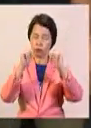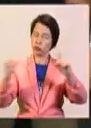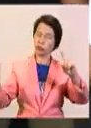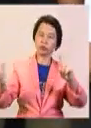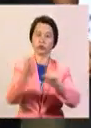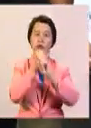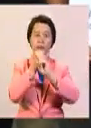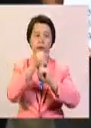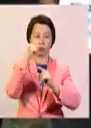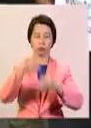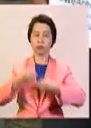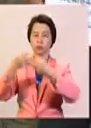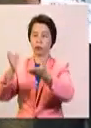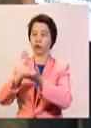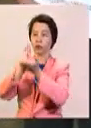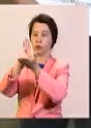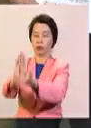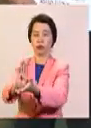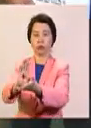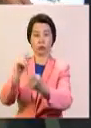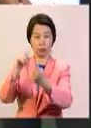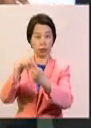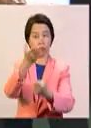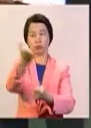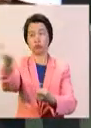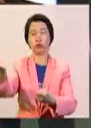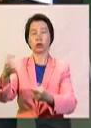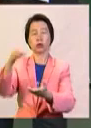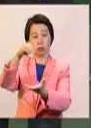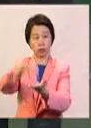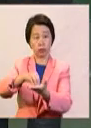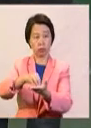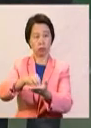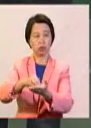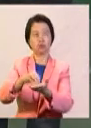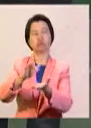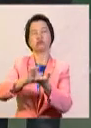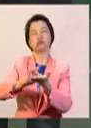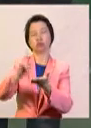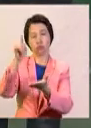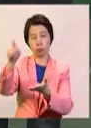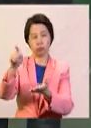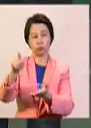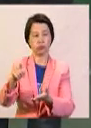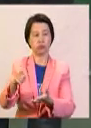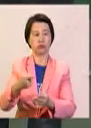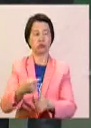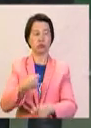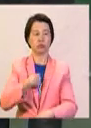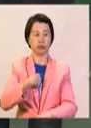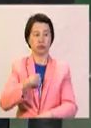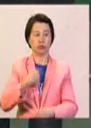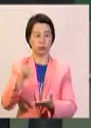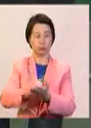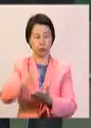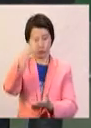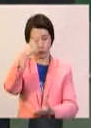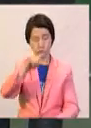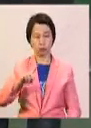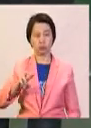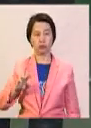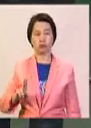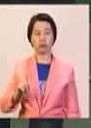dicapai untuk memberikan bantuan kepada mereka khususnya dari segi aspek perubatan. Syazan Fazli Zainuddin,